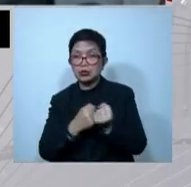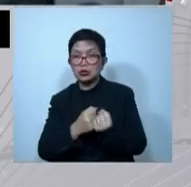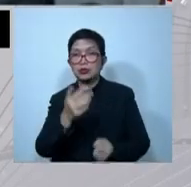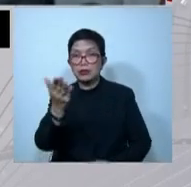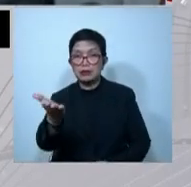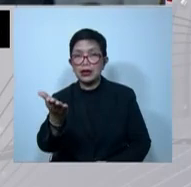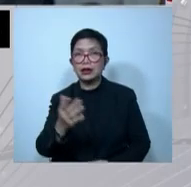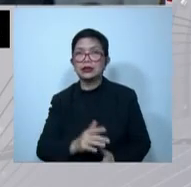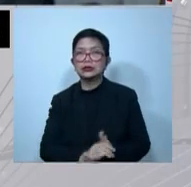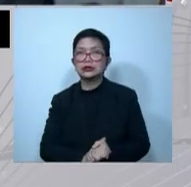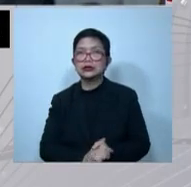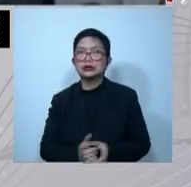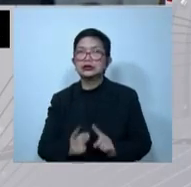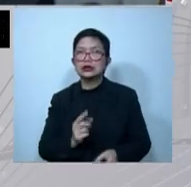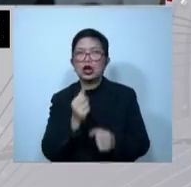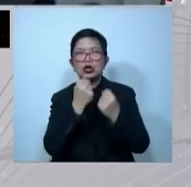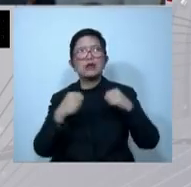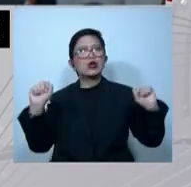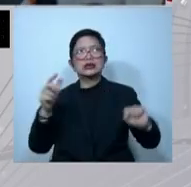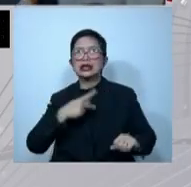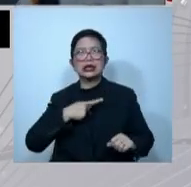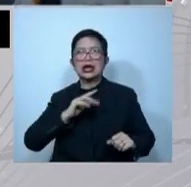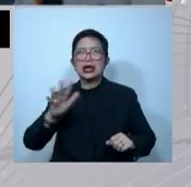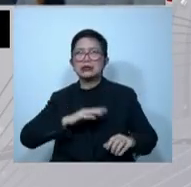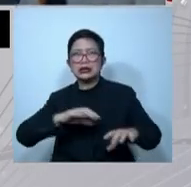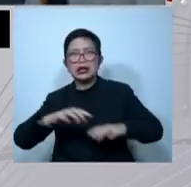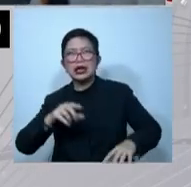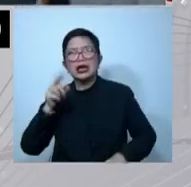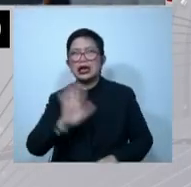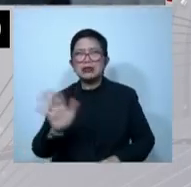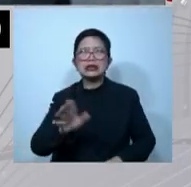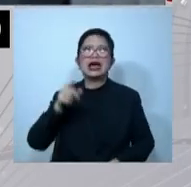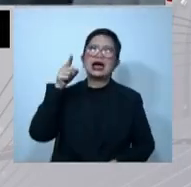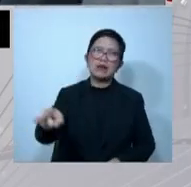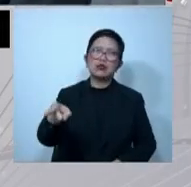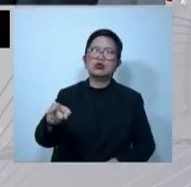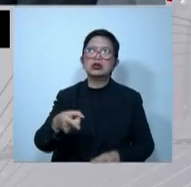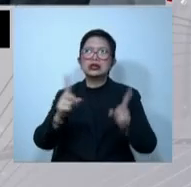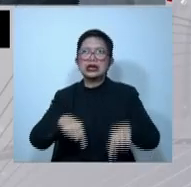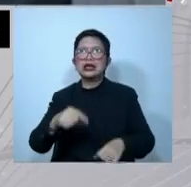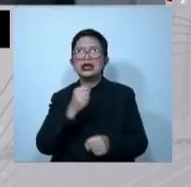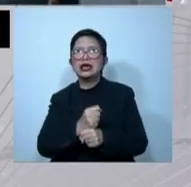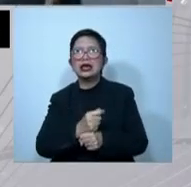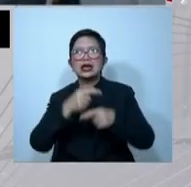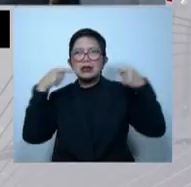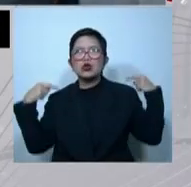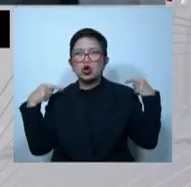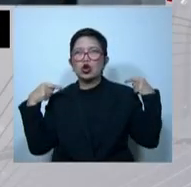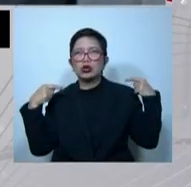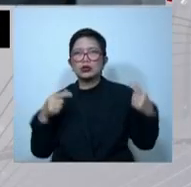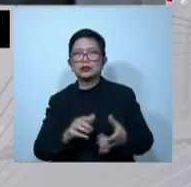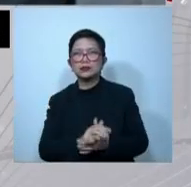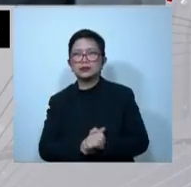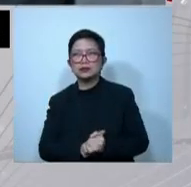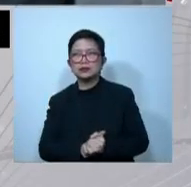dari semua tim sel. Termasuk juga memang kami harus berterima kasih juga ya. Kita harus apresiasi KPU yang memang memberikan